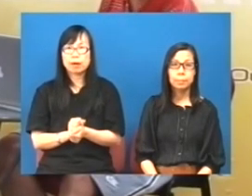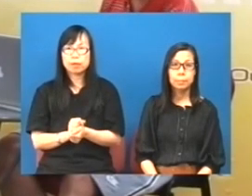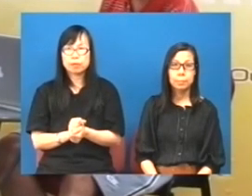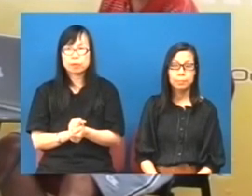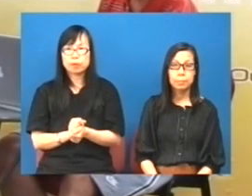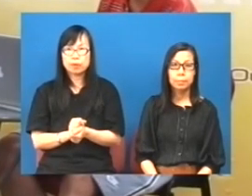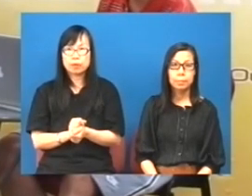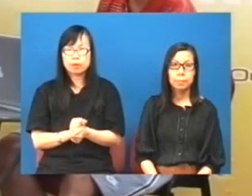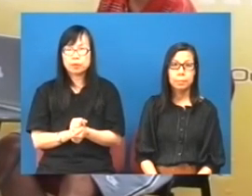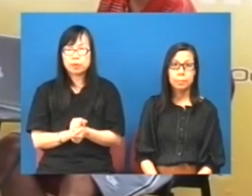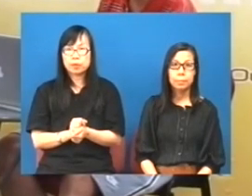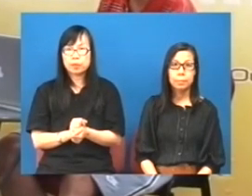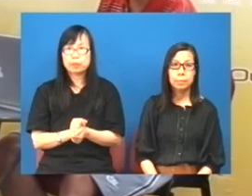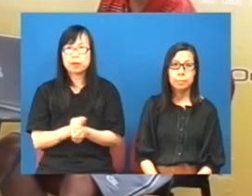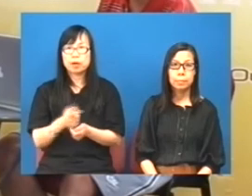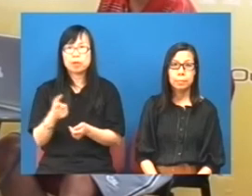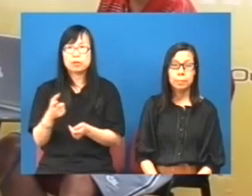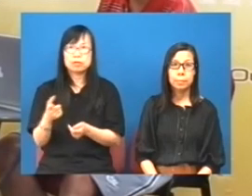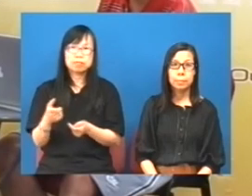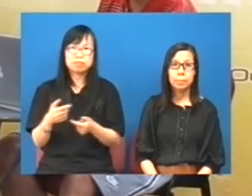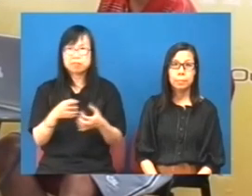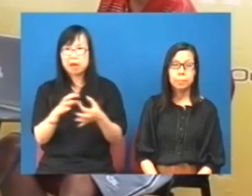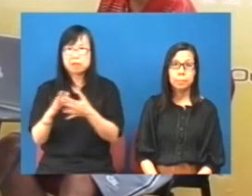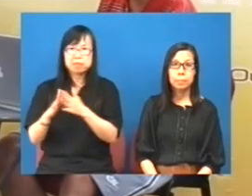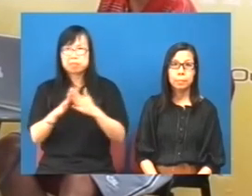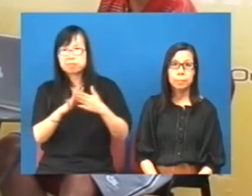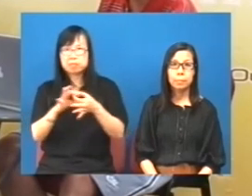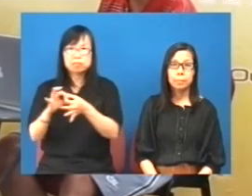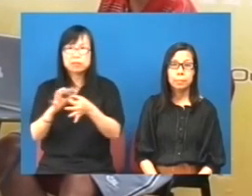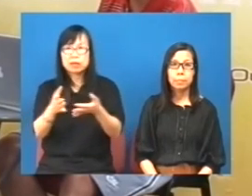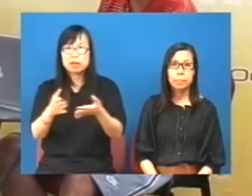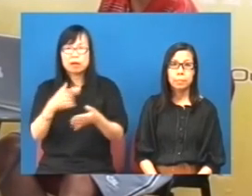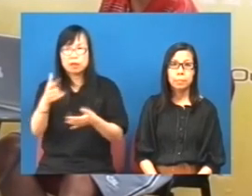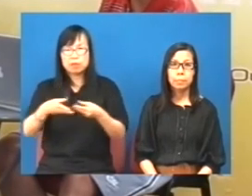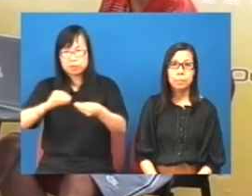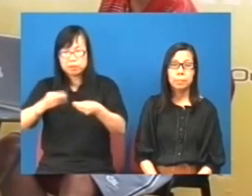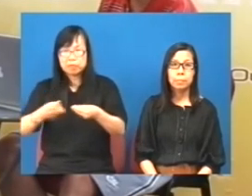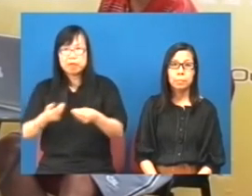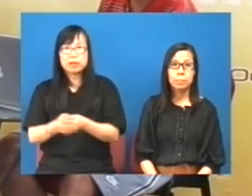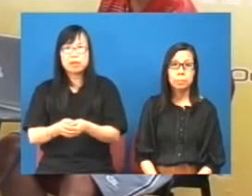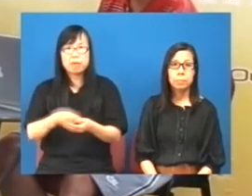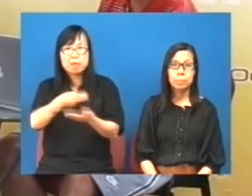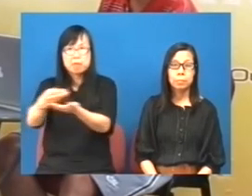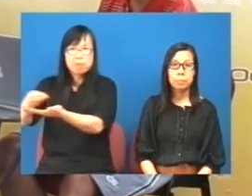很多所謂私商秀秀內部配售拿了票出來炒也可以在網上